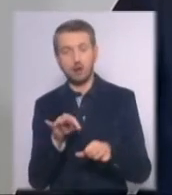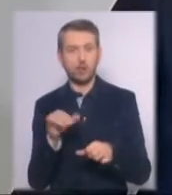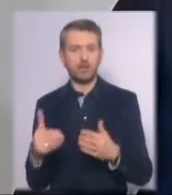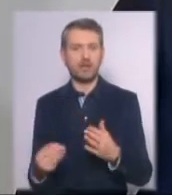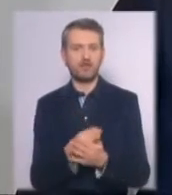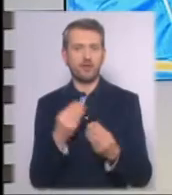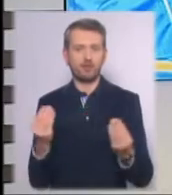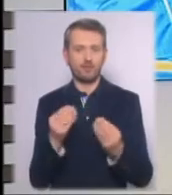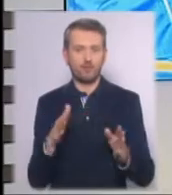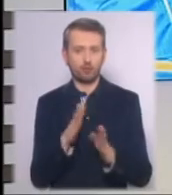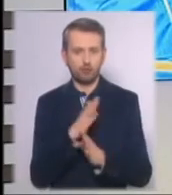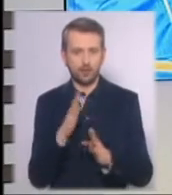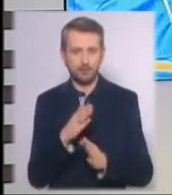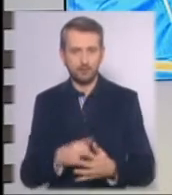воздухе.